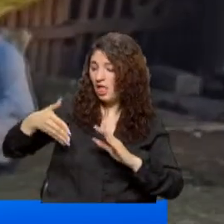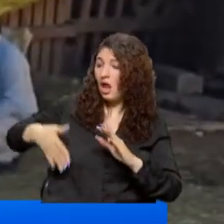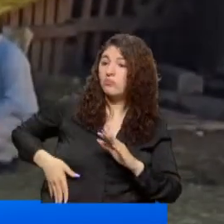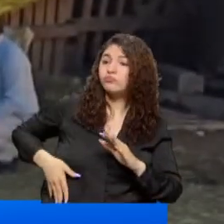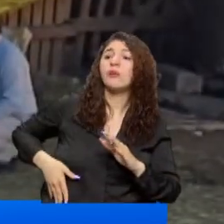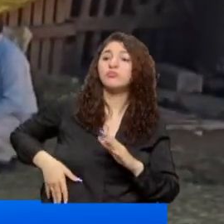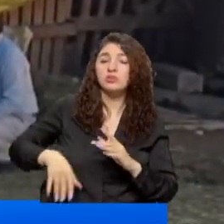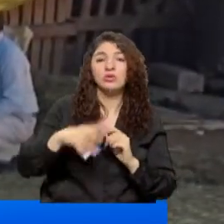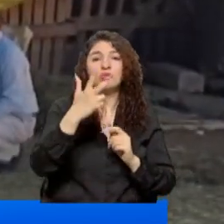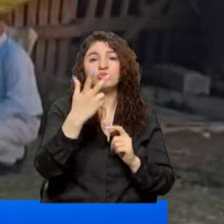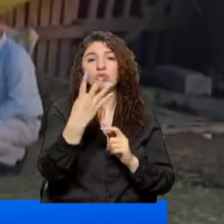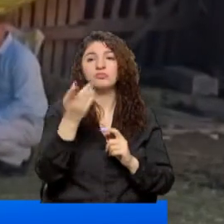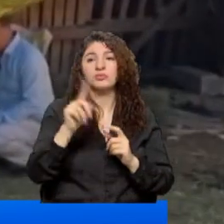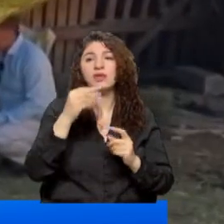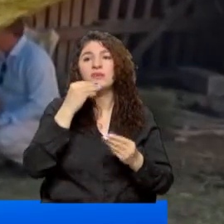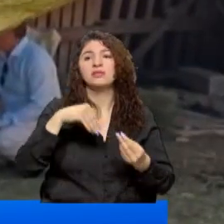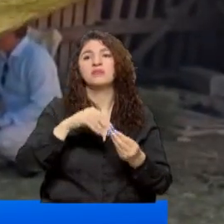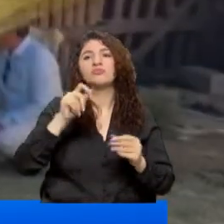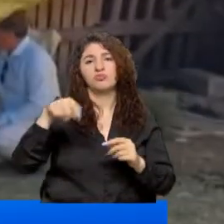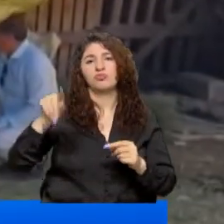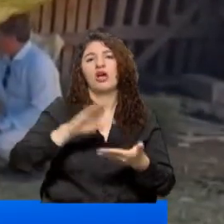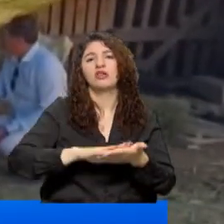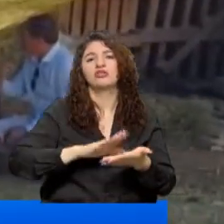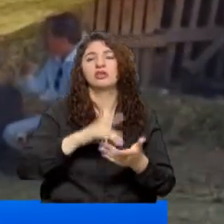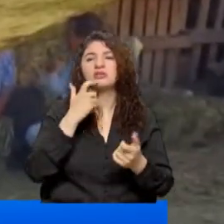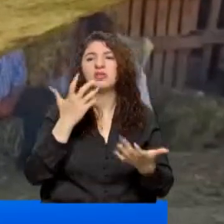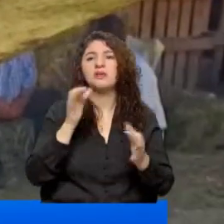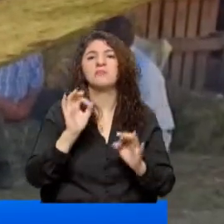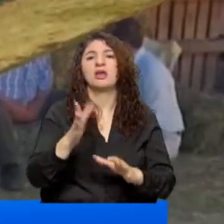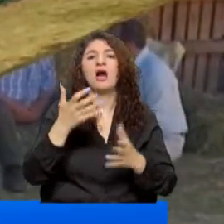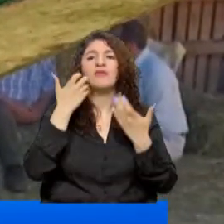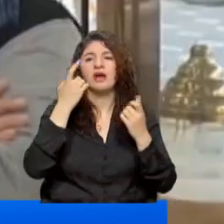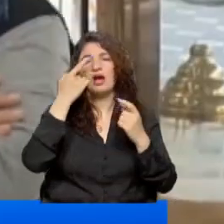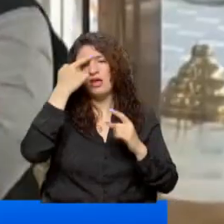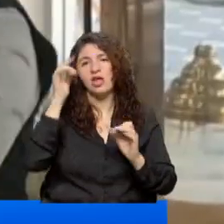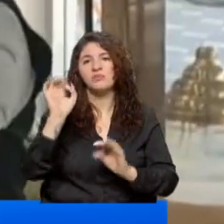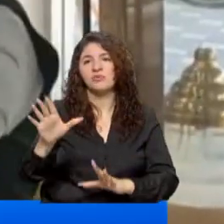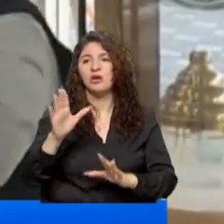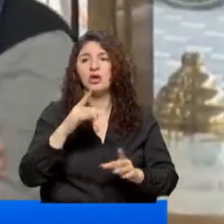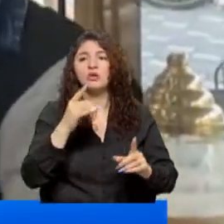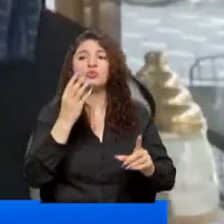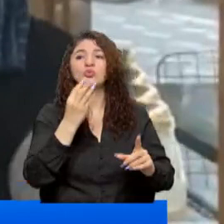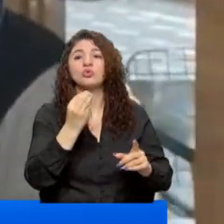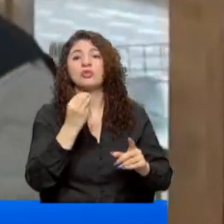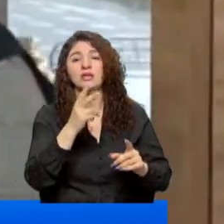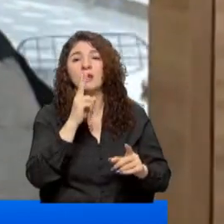en az üç sefer dört sefer yeme zam yapacak Bu arkadaşlar lardan beri hayvancılık kaderi bu